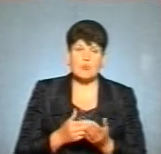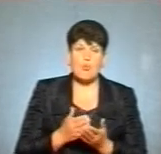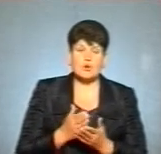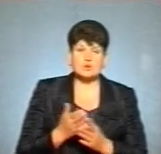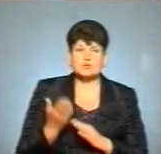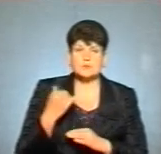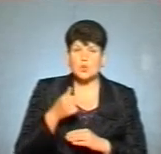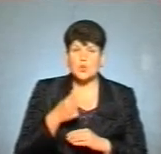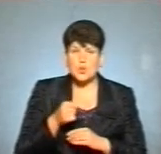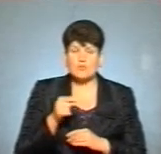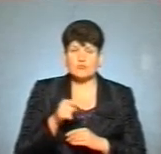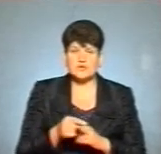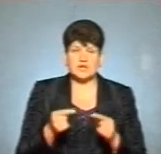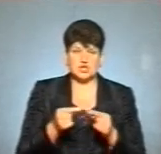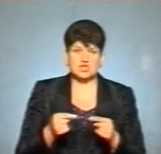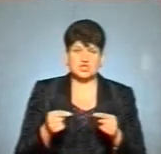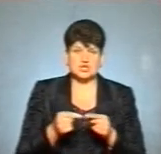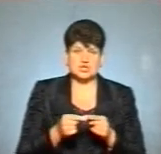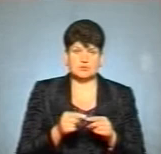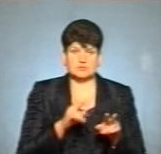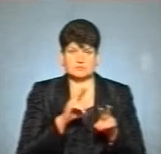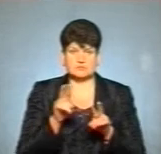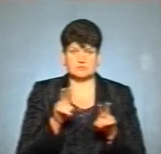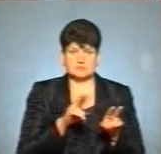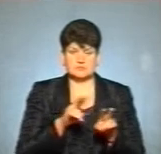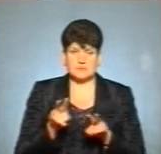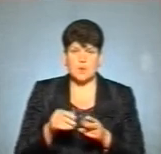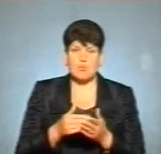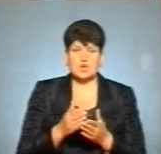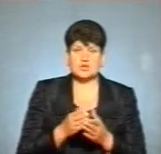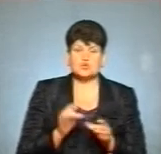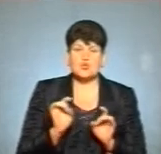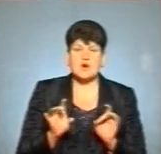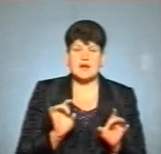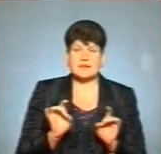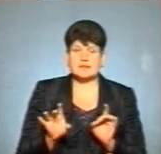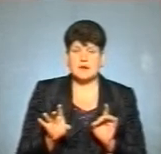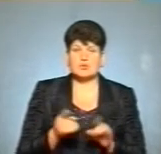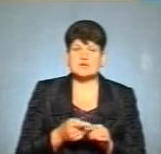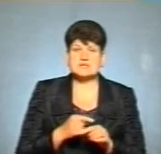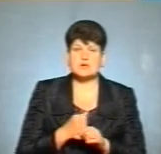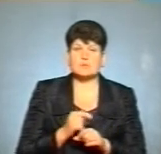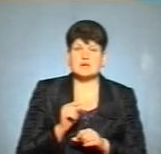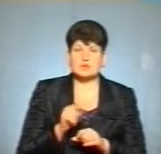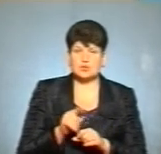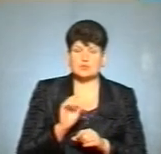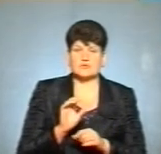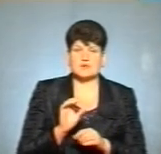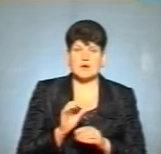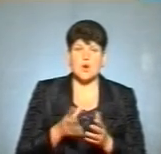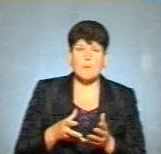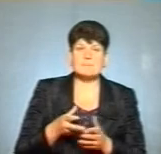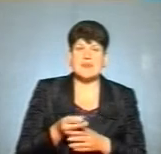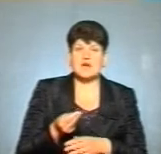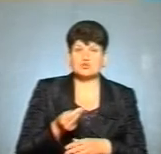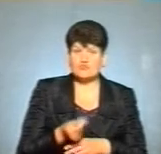минулого року вони чітко відслідковують політичну рекламу, і вони фактично це роблять для того, щоб вона маркувалася і вона оплачувалася.